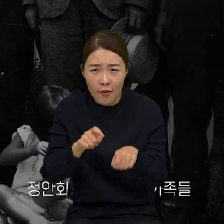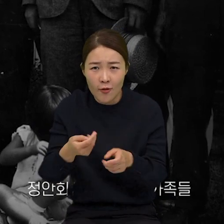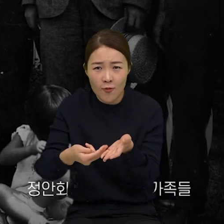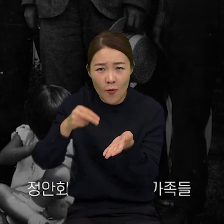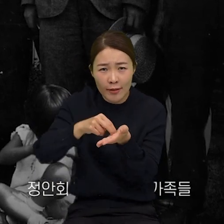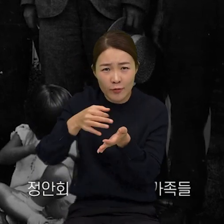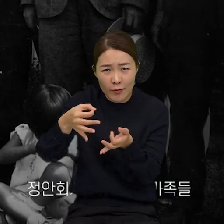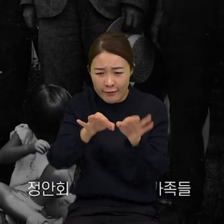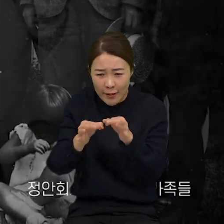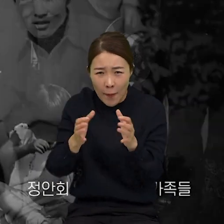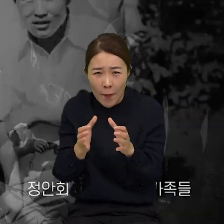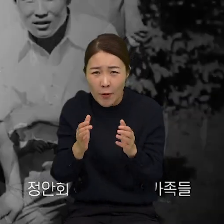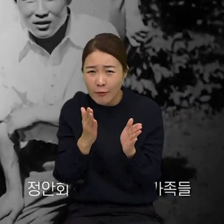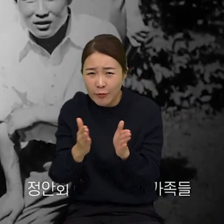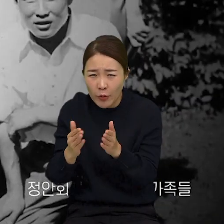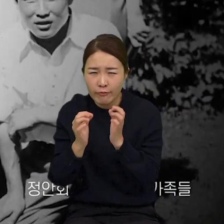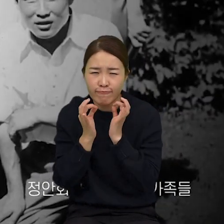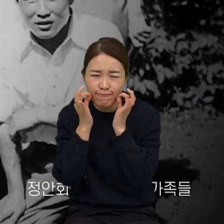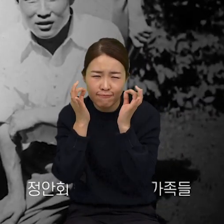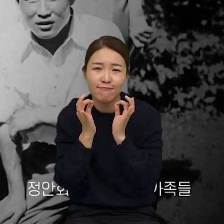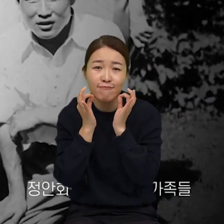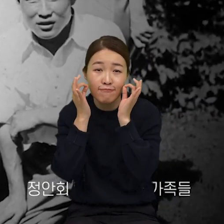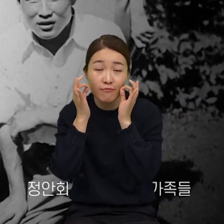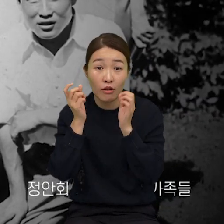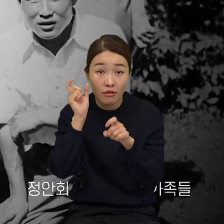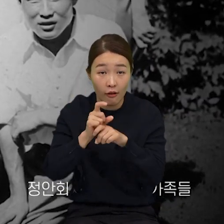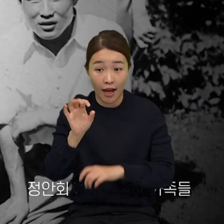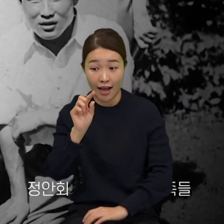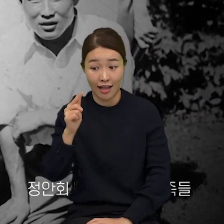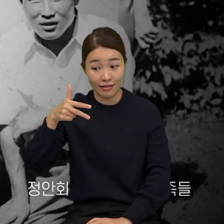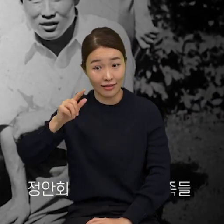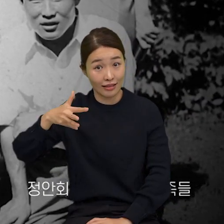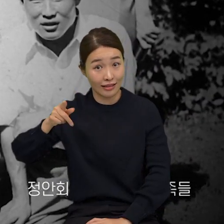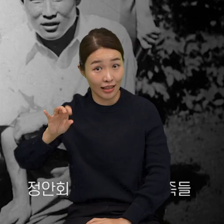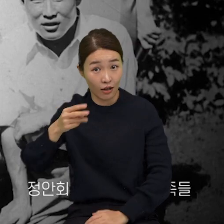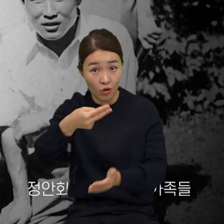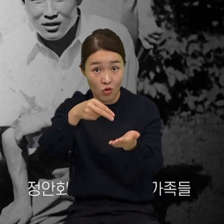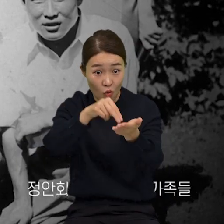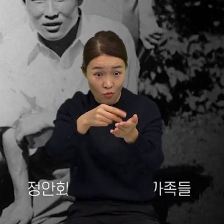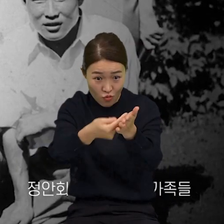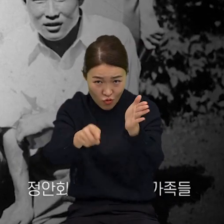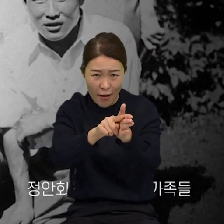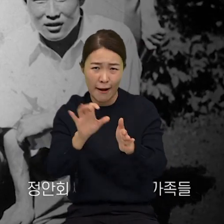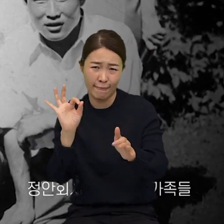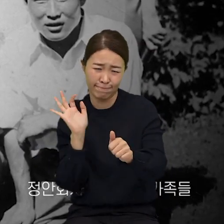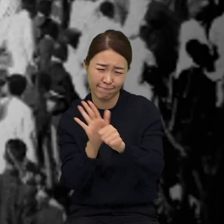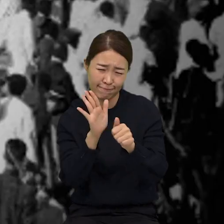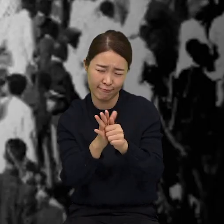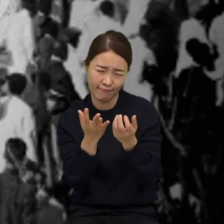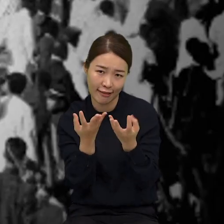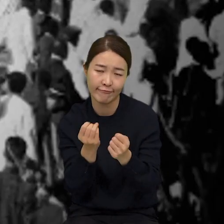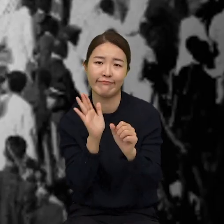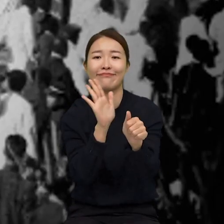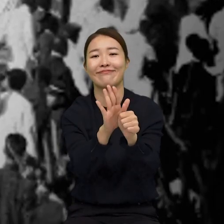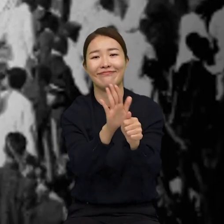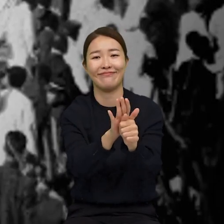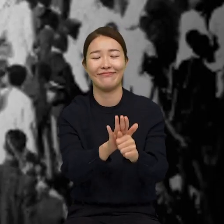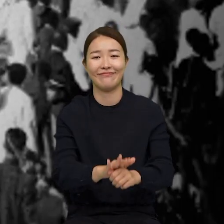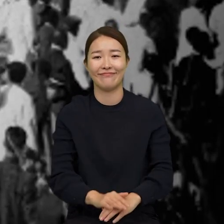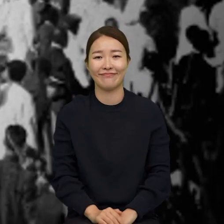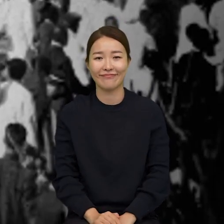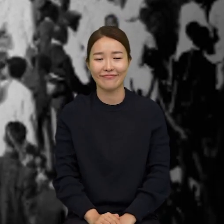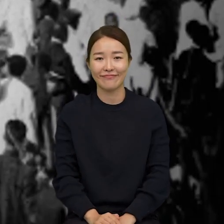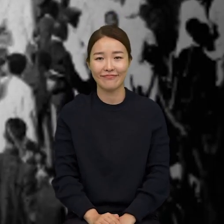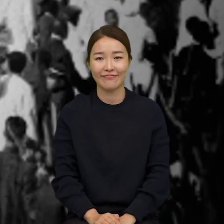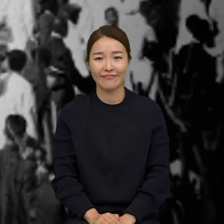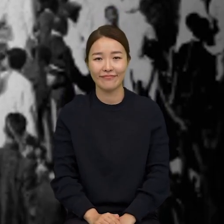한인들. 안재창은 누구보다 그들을 믿고 힘을 보탰다. 한편